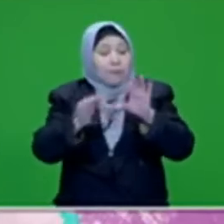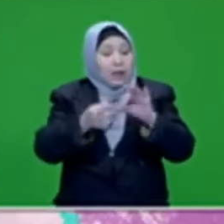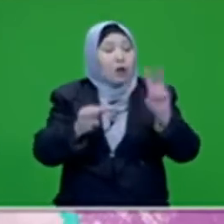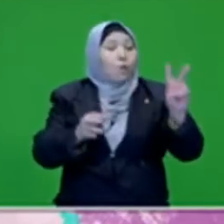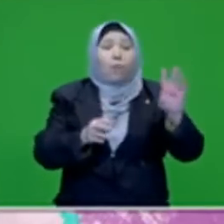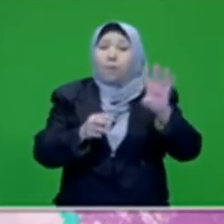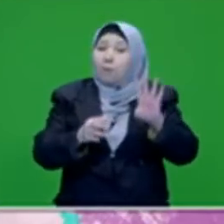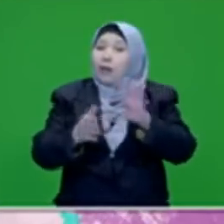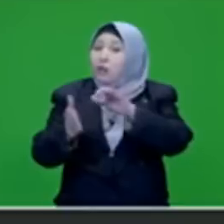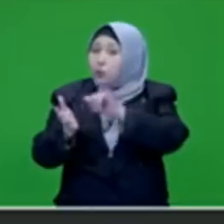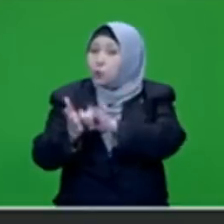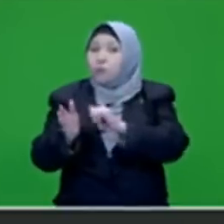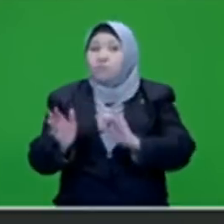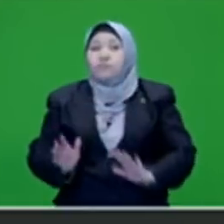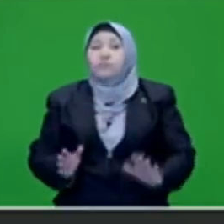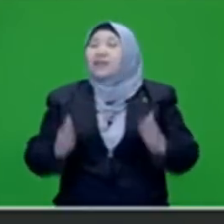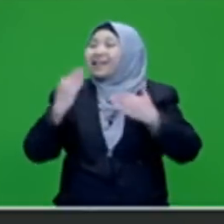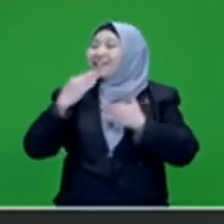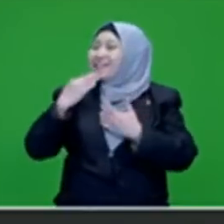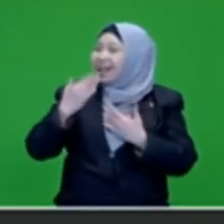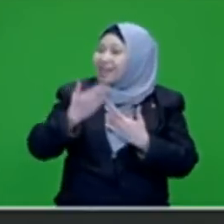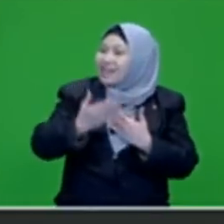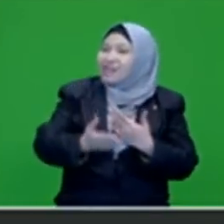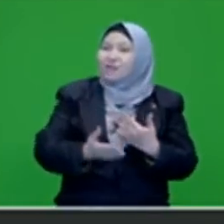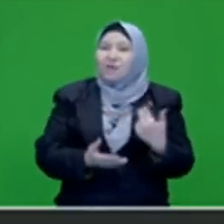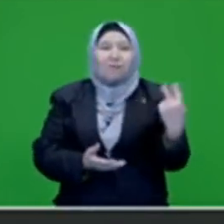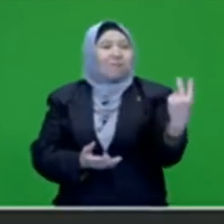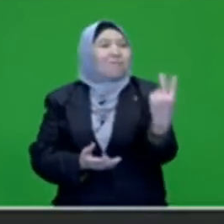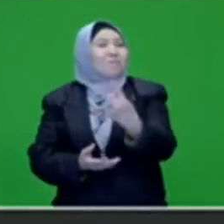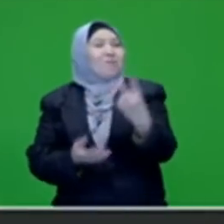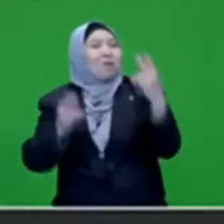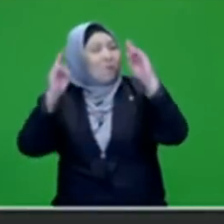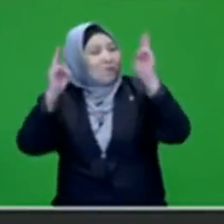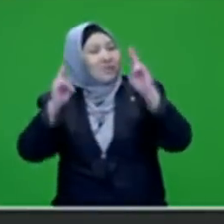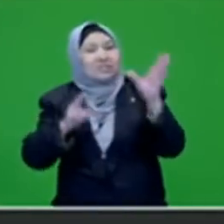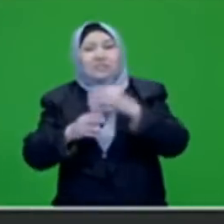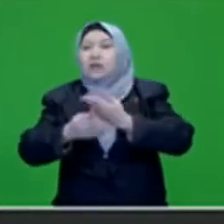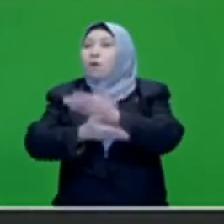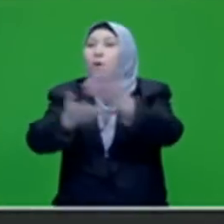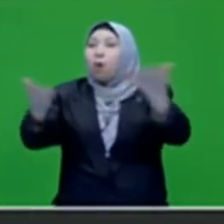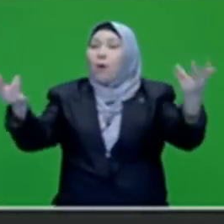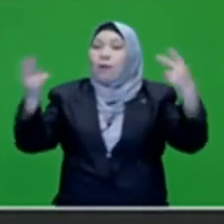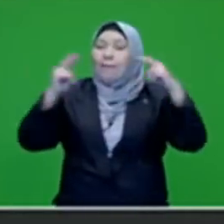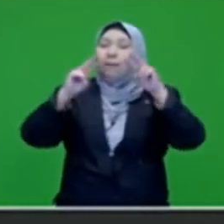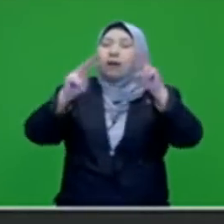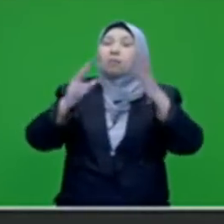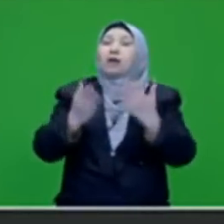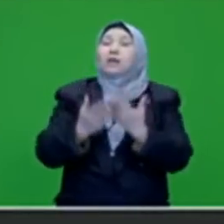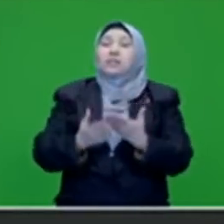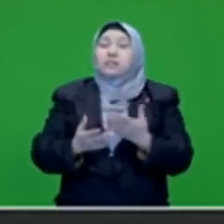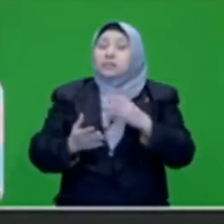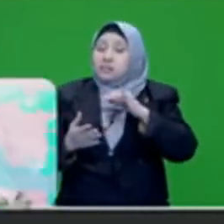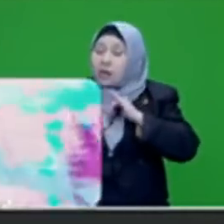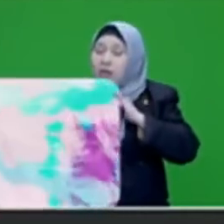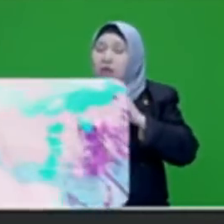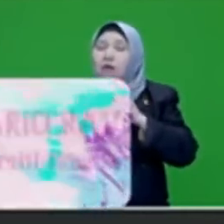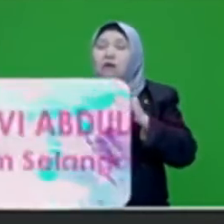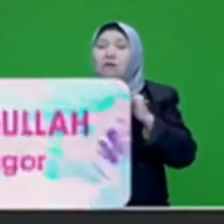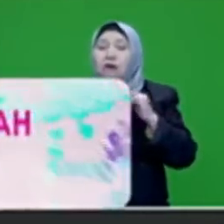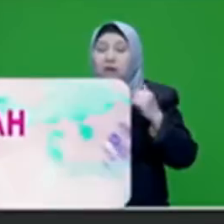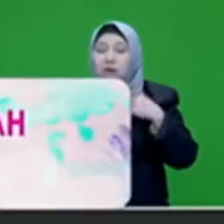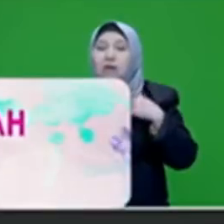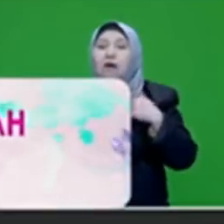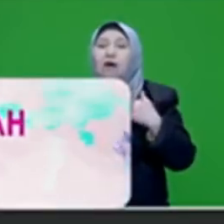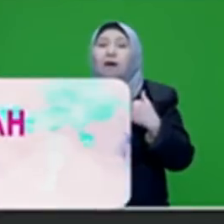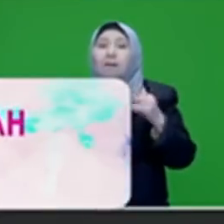doktor. Terima kasih Ustaz Fazrul, Ustaz Tarmizi, para penonton yang saya kasih sekalian. Saya sempat masa break